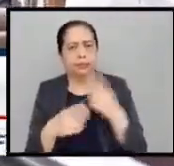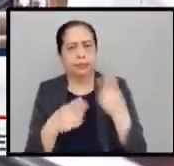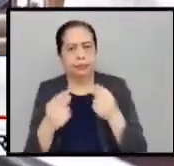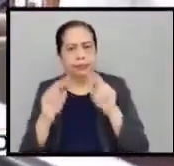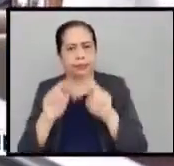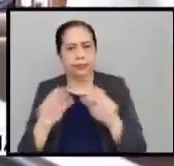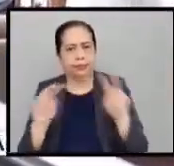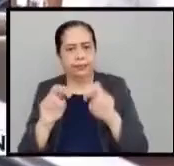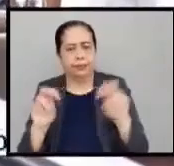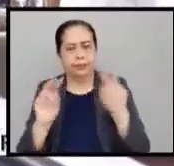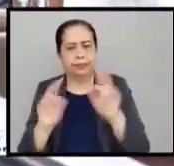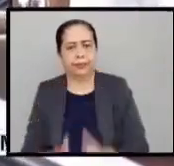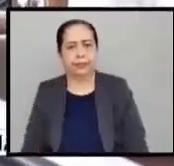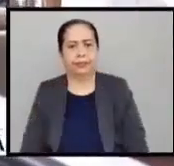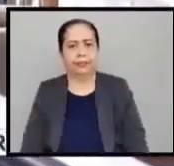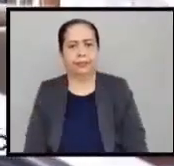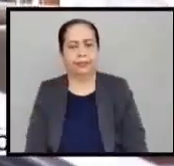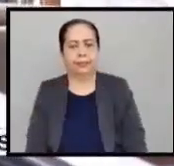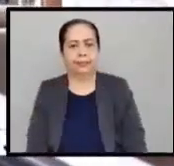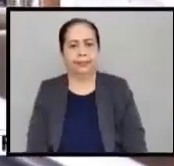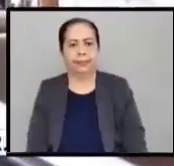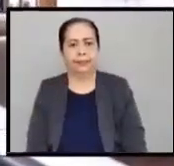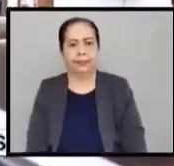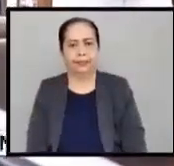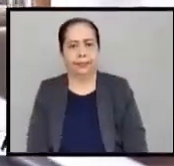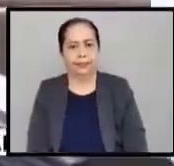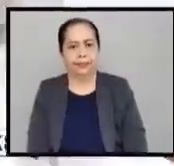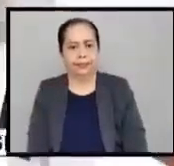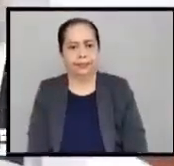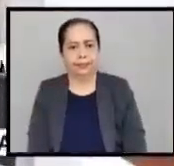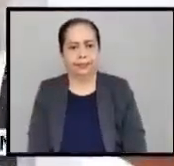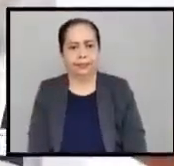Daniel Manalastas para sa Morning Show ng Bayan, Rise and Shine Pilipinas.